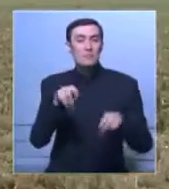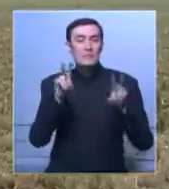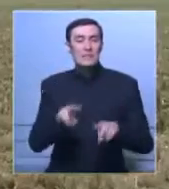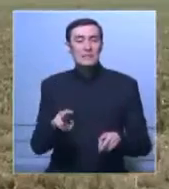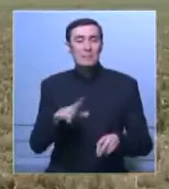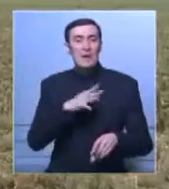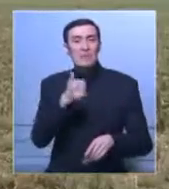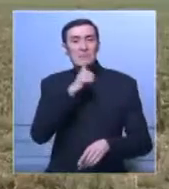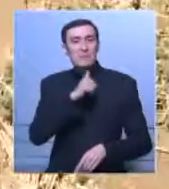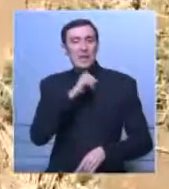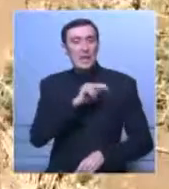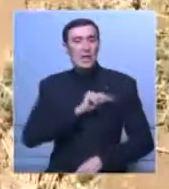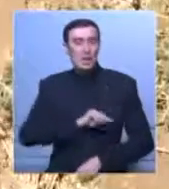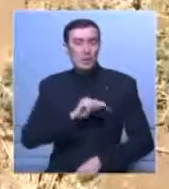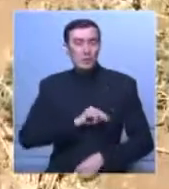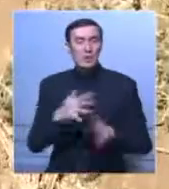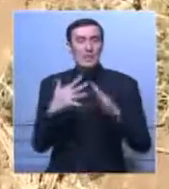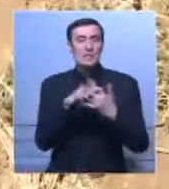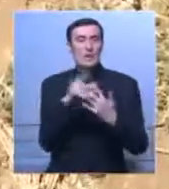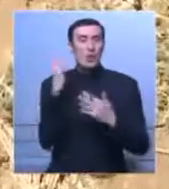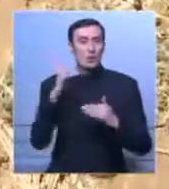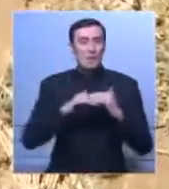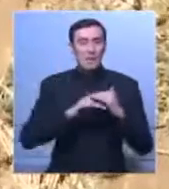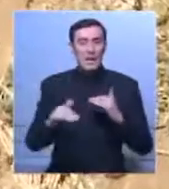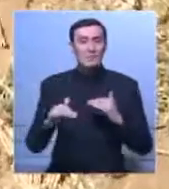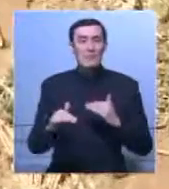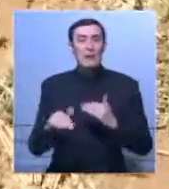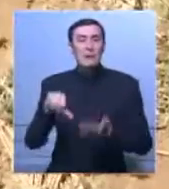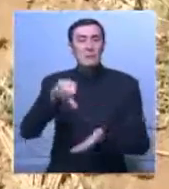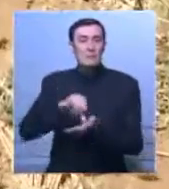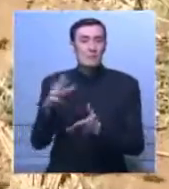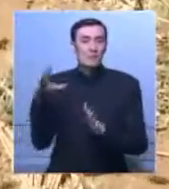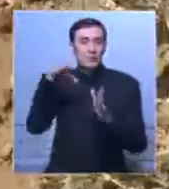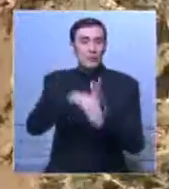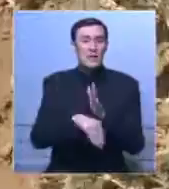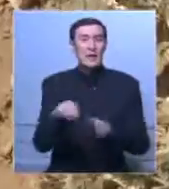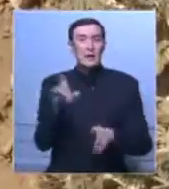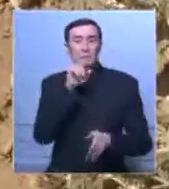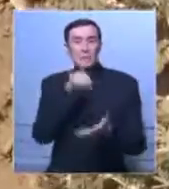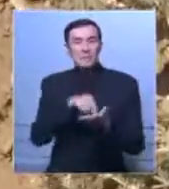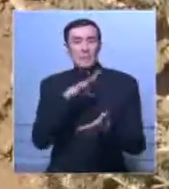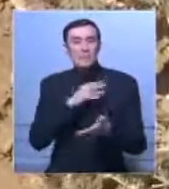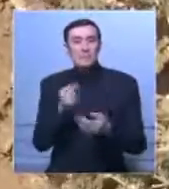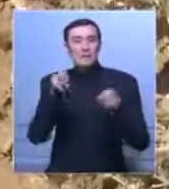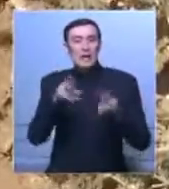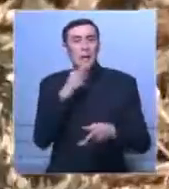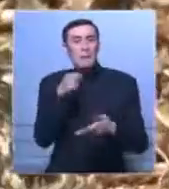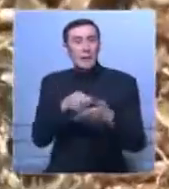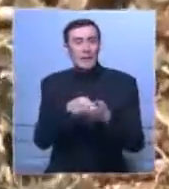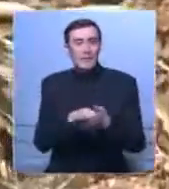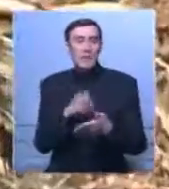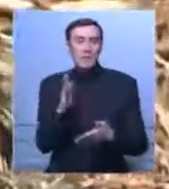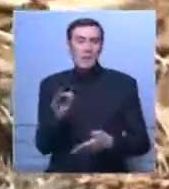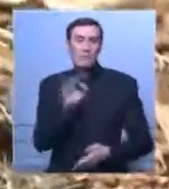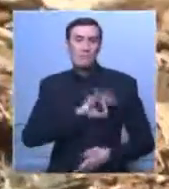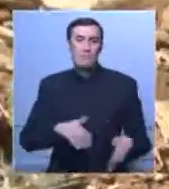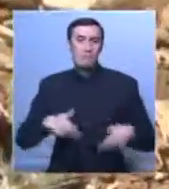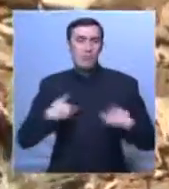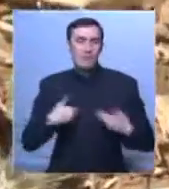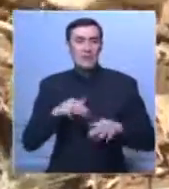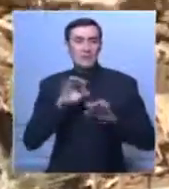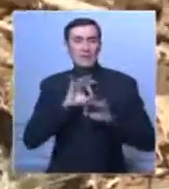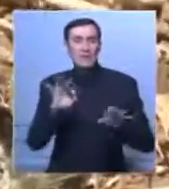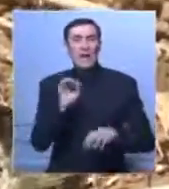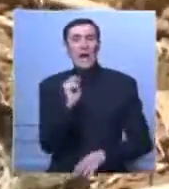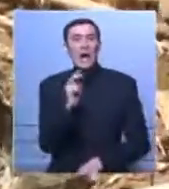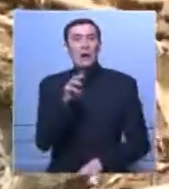провели экспериментальные работы. На сельхозполях для привлечения пернатых устанавливали поилки. Метод доказал свою эффективность. Рассказали в